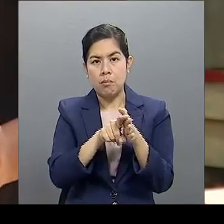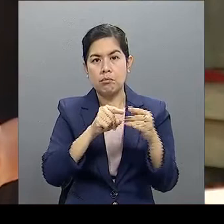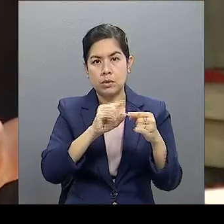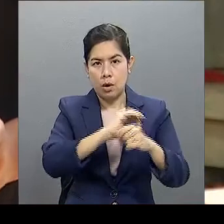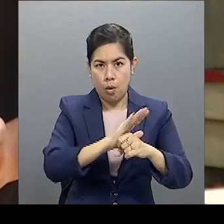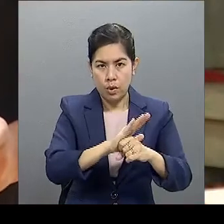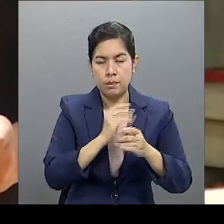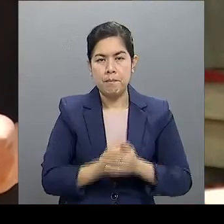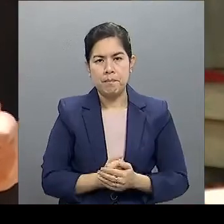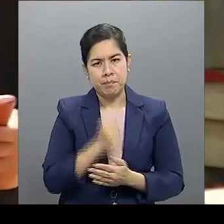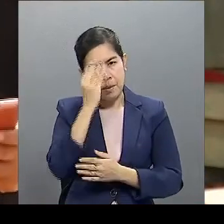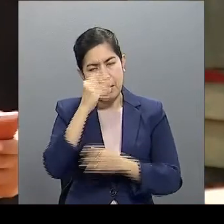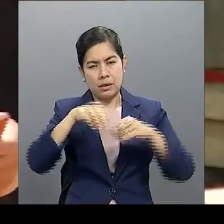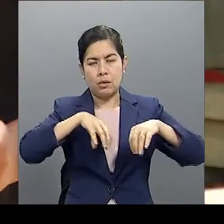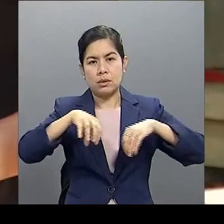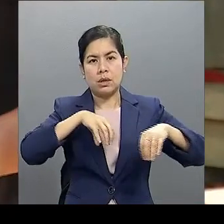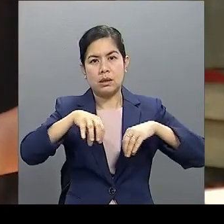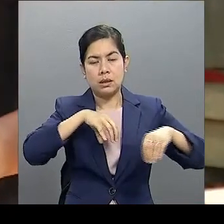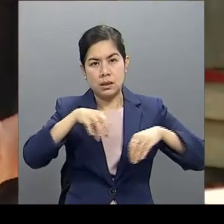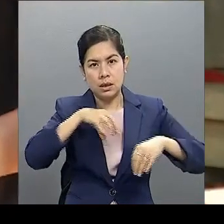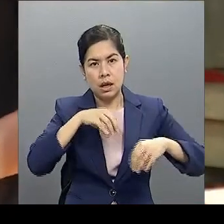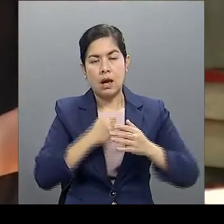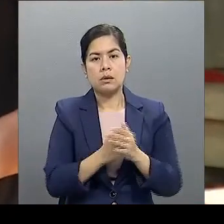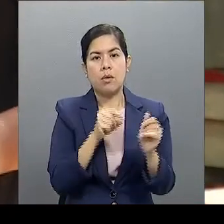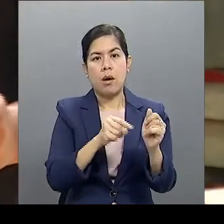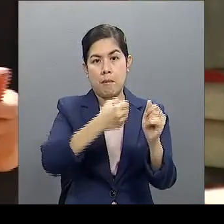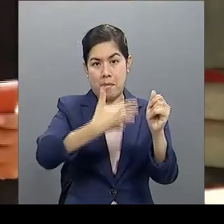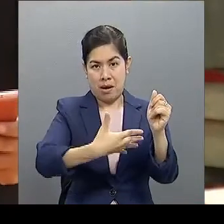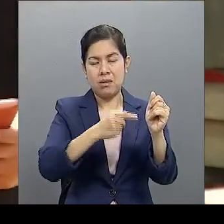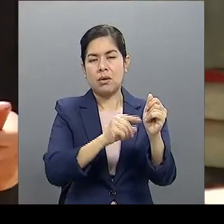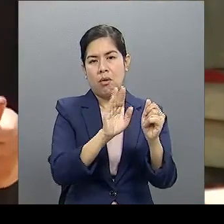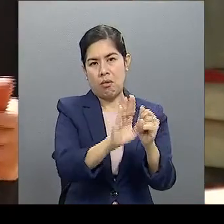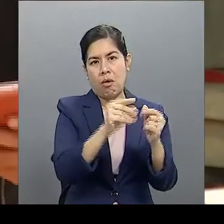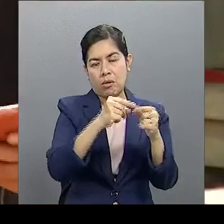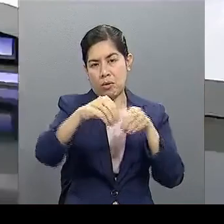ป็นการบริหารจัดการบริเวณ5อำเภอชายแดนของจังหวัดตากนะครับให้มี